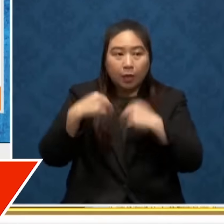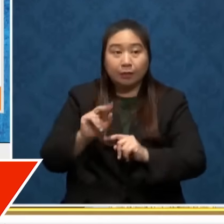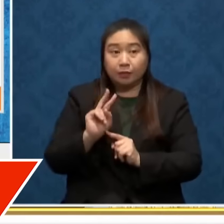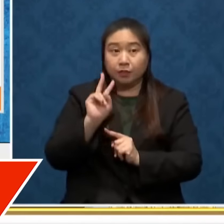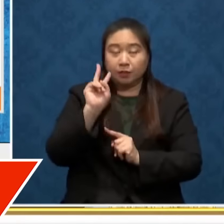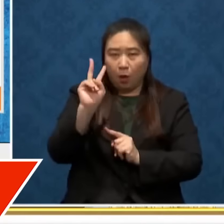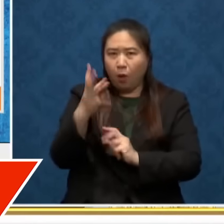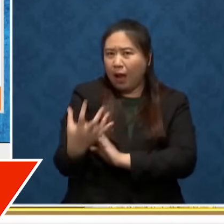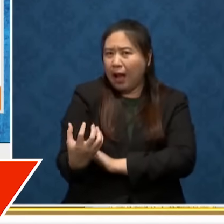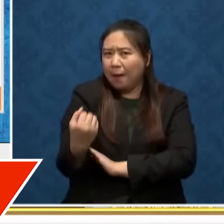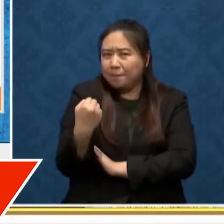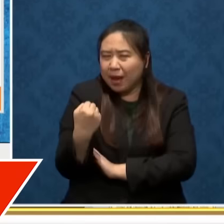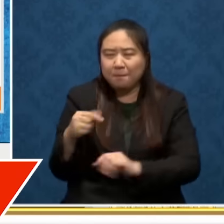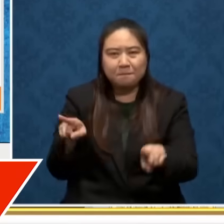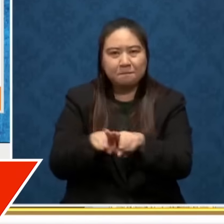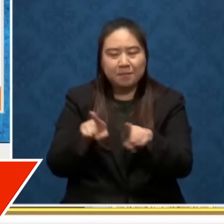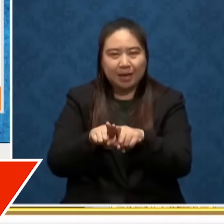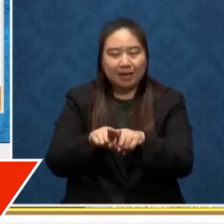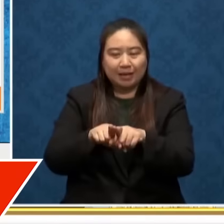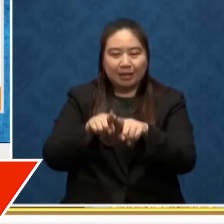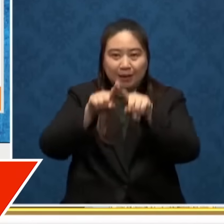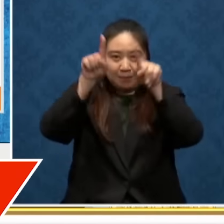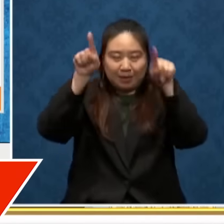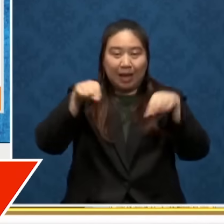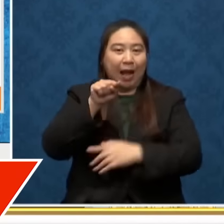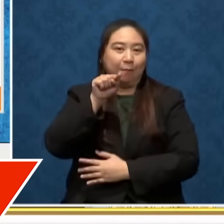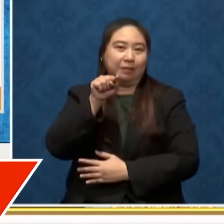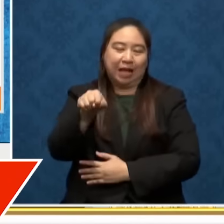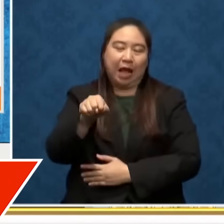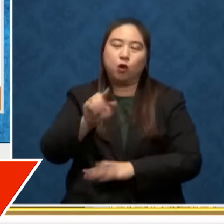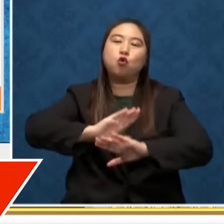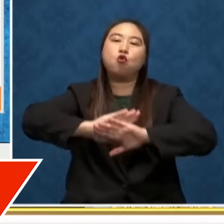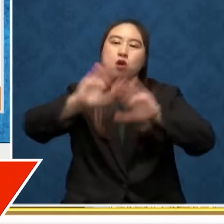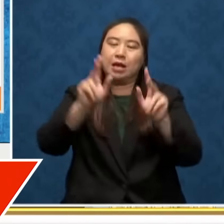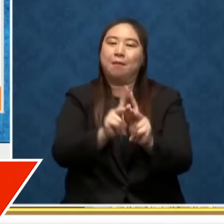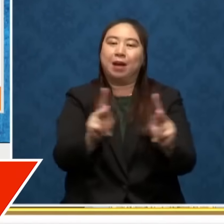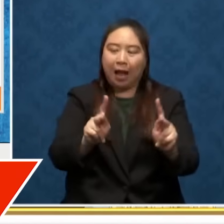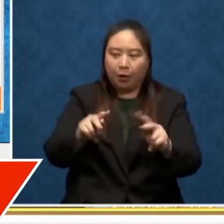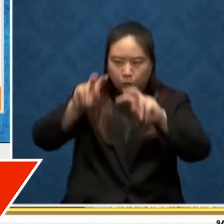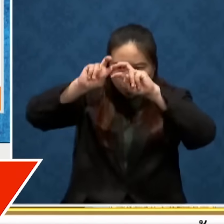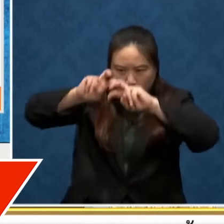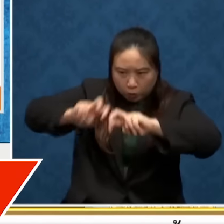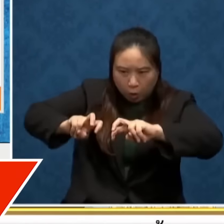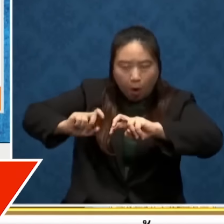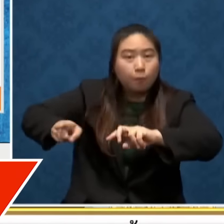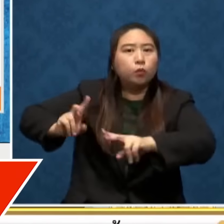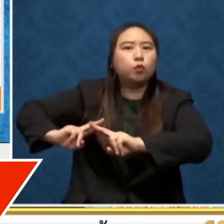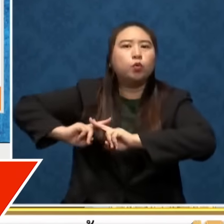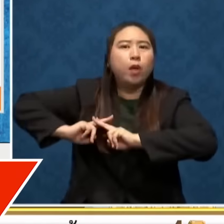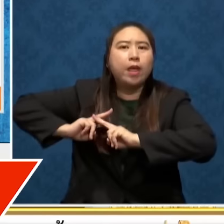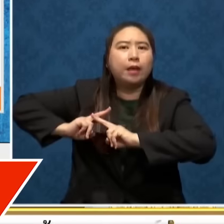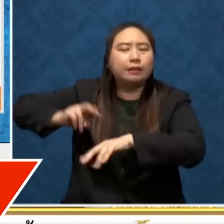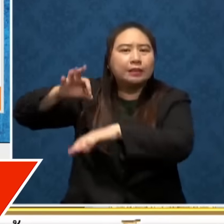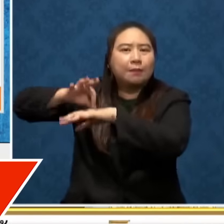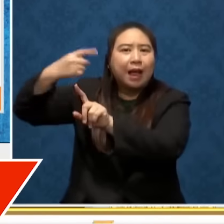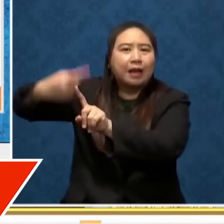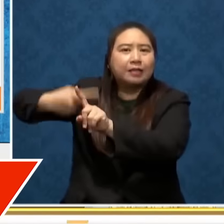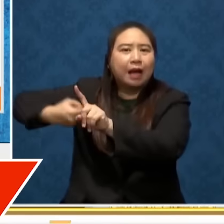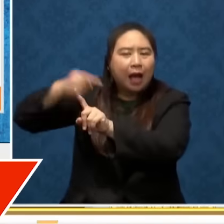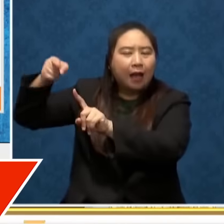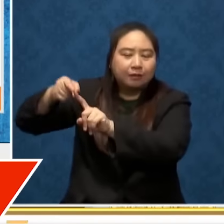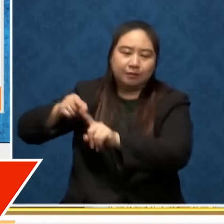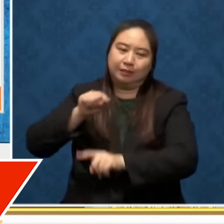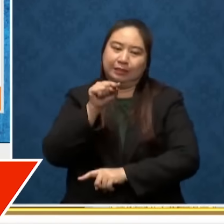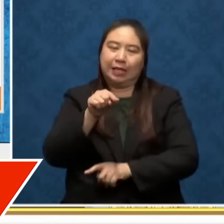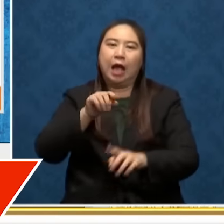ำนาจในทางมิชอบในการออกคำสั่งยกเลิกคณะกรรมการสอบวินัยของตนเองของรักษาการประหลาดม